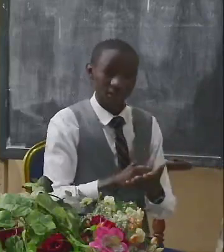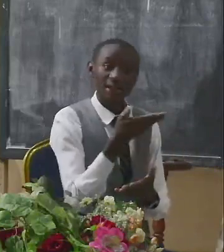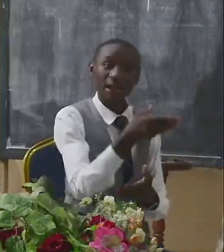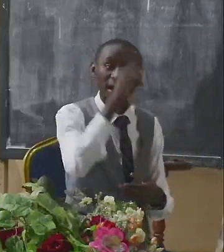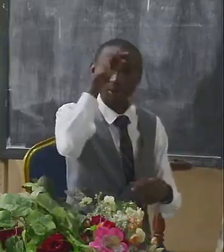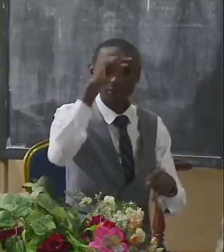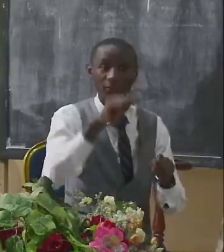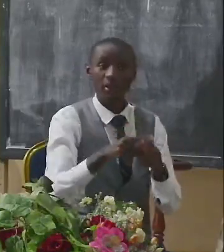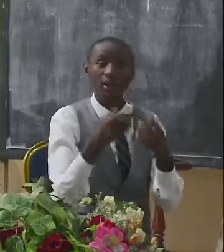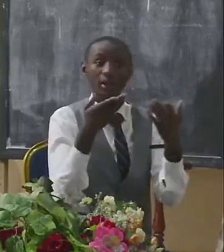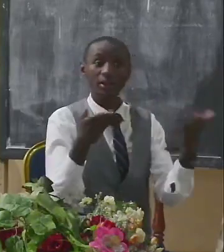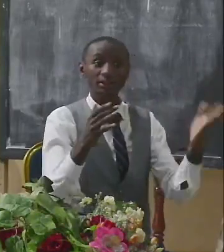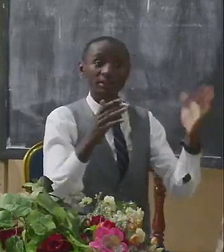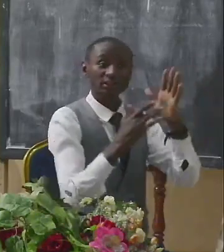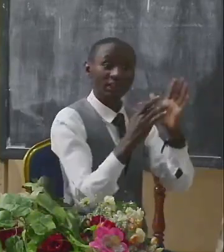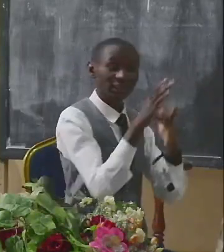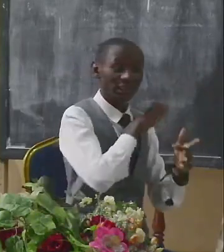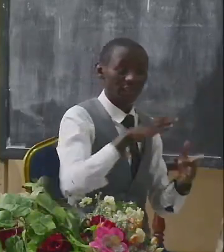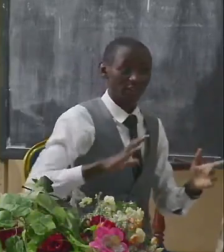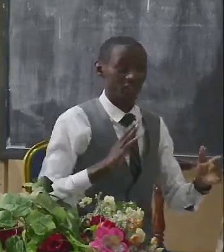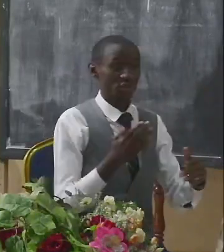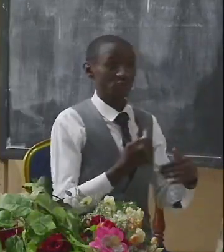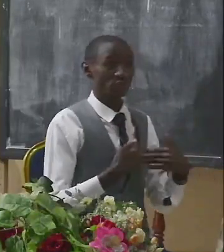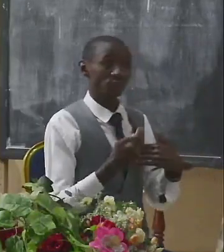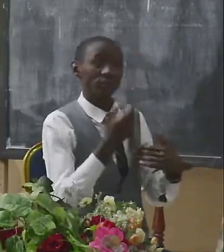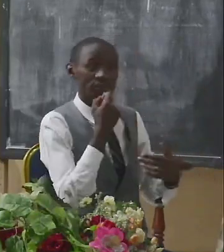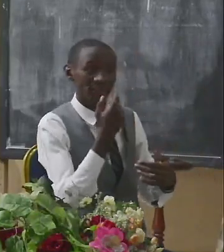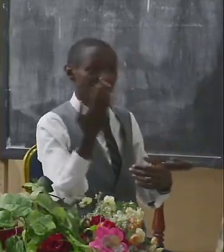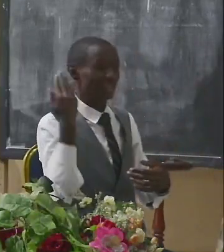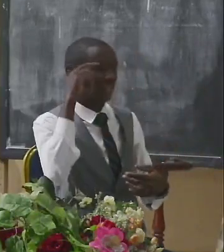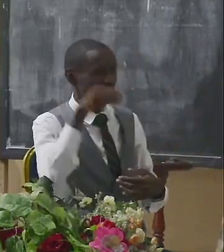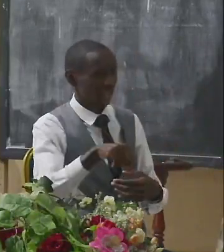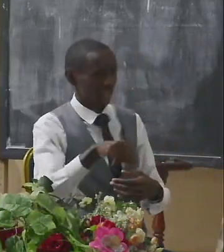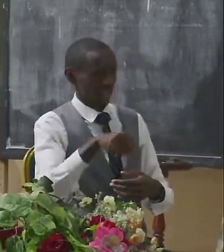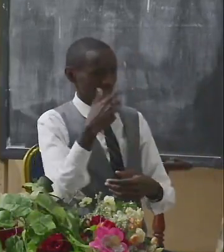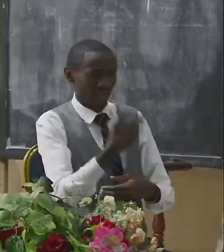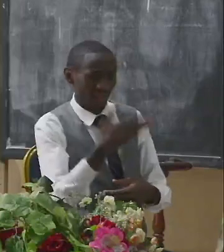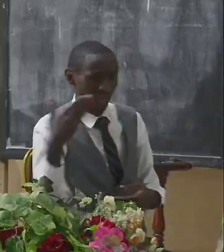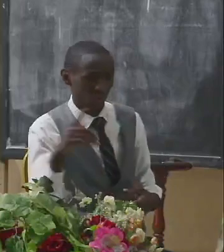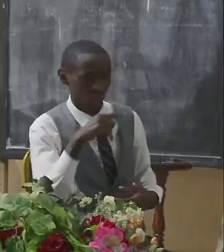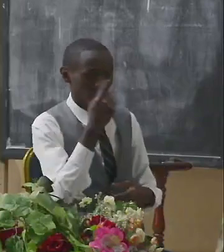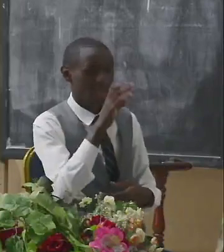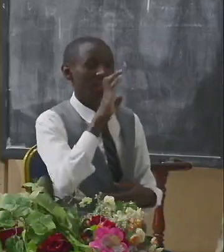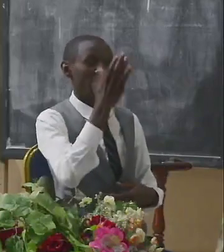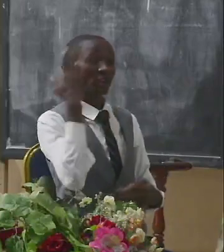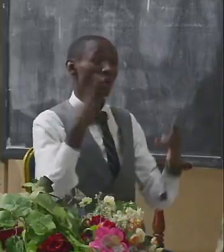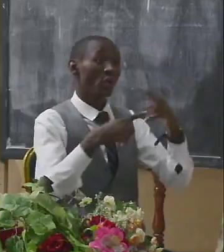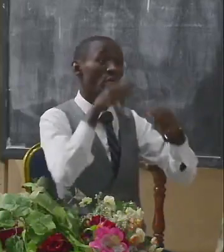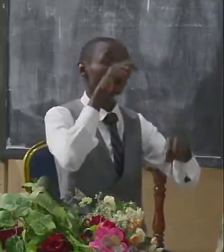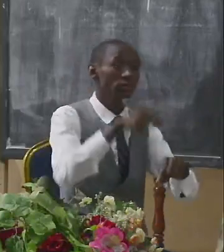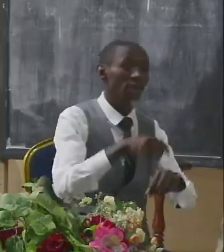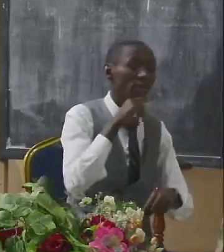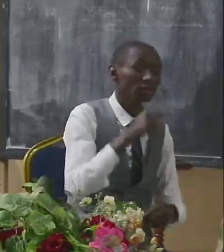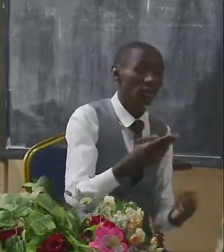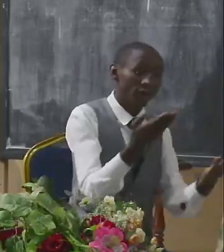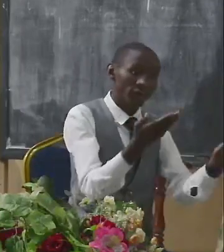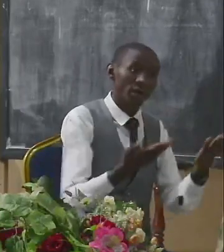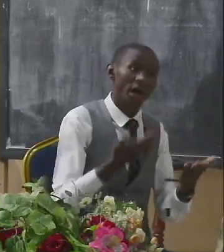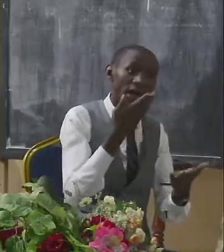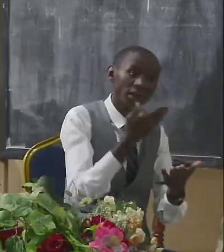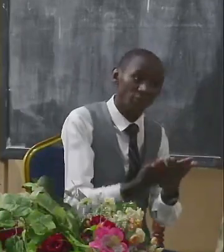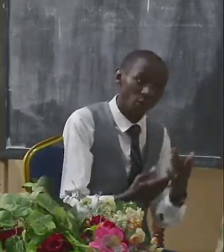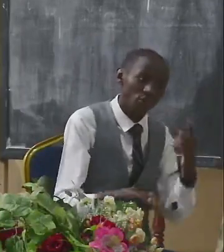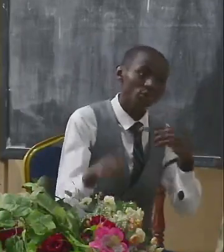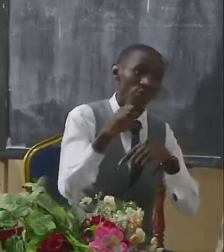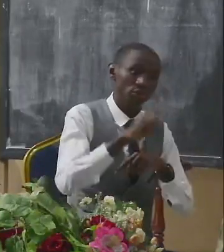ile ndugu, et Jésus-Christ nous disait, Yesu Kristo alikuwa anatuambia, que ce qui était au temps de Noé, ya kwamba venye vilikuwa wakati ya Noa,